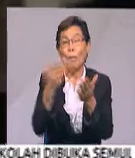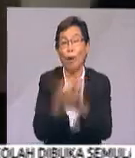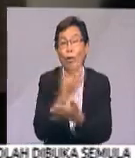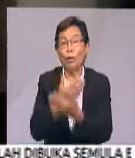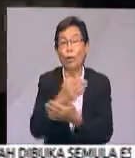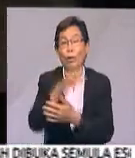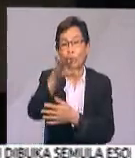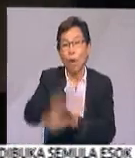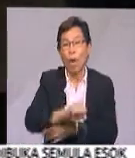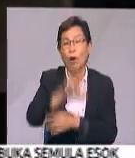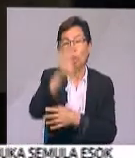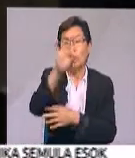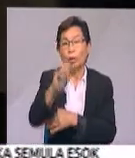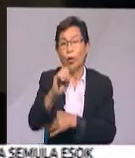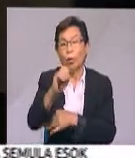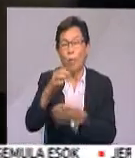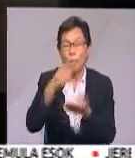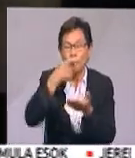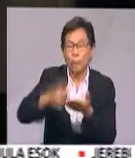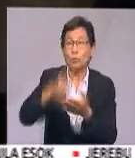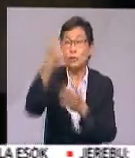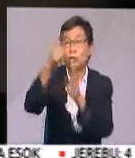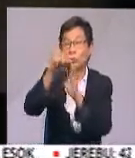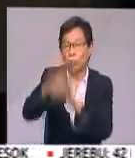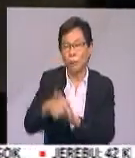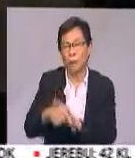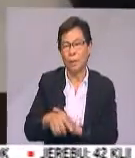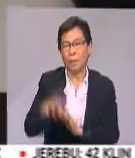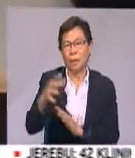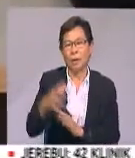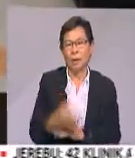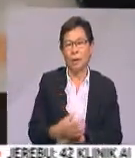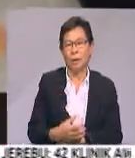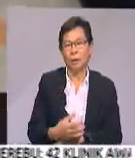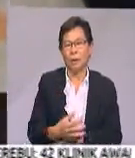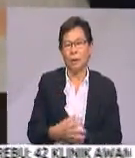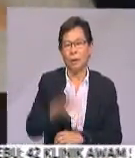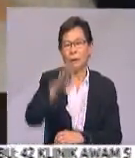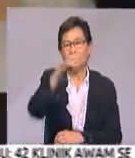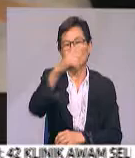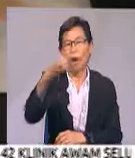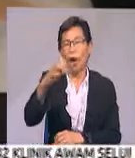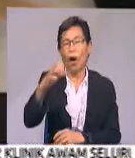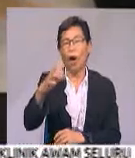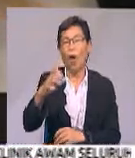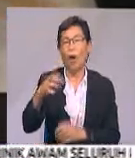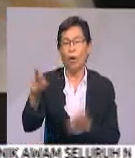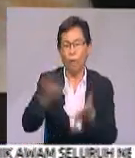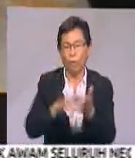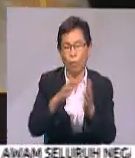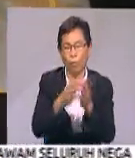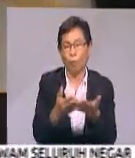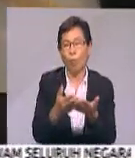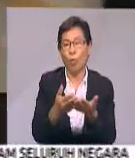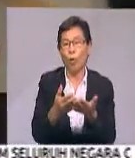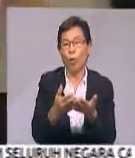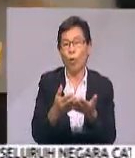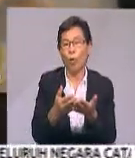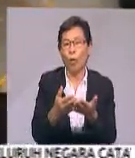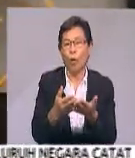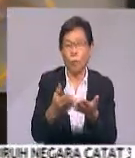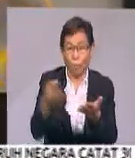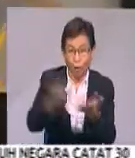batang pensel dalam tempoh seminit. Rush yang sudah mencatat lebih 100 rekod dalam buku rekod Guinness melakukan rekod dunia